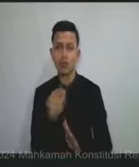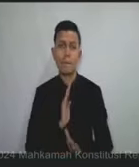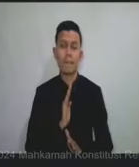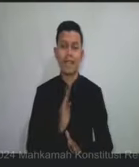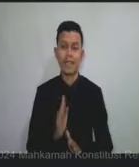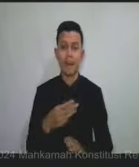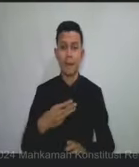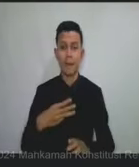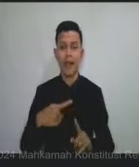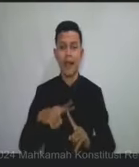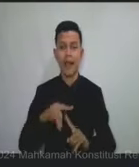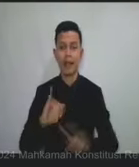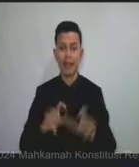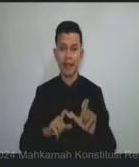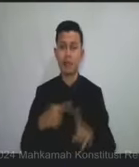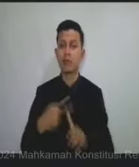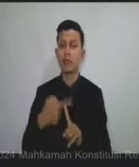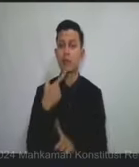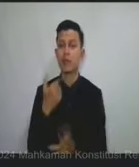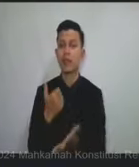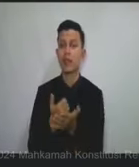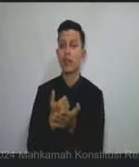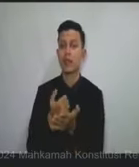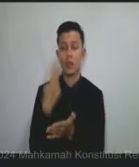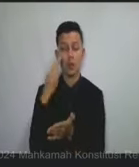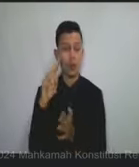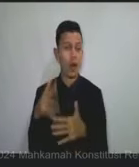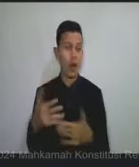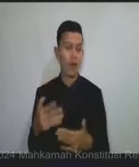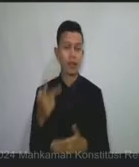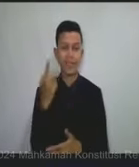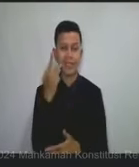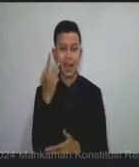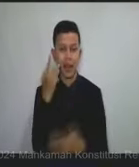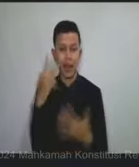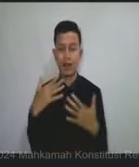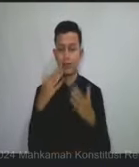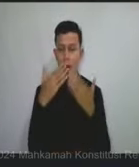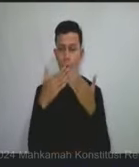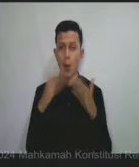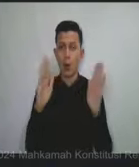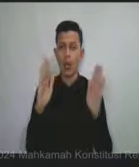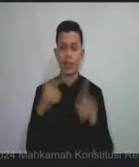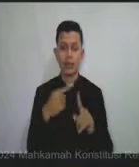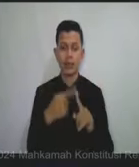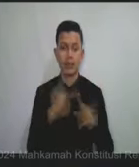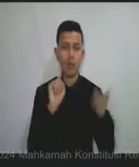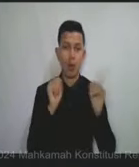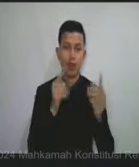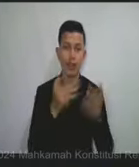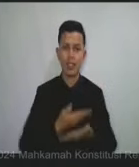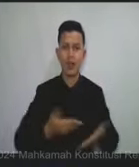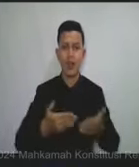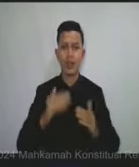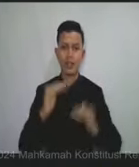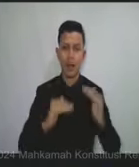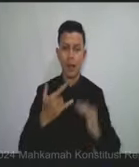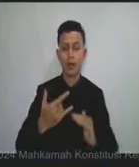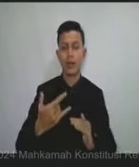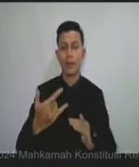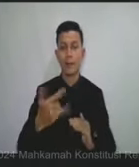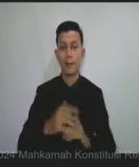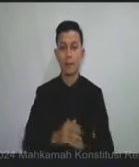mendasar tapi juga krusial untuk menjadi menjaga kesehatan demokrasi dan stabilitas politik suatu negara Oleh karena